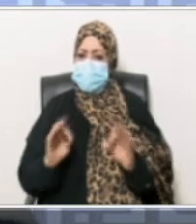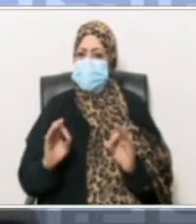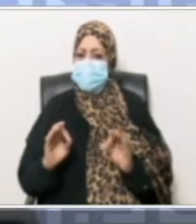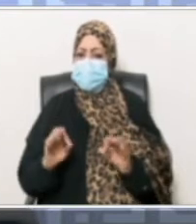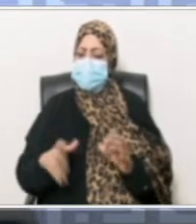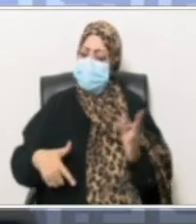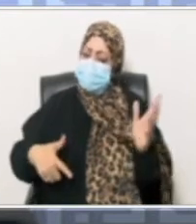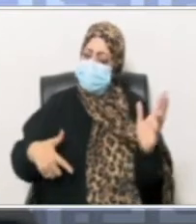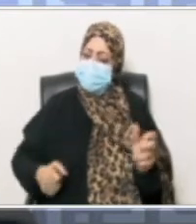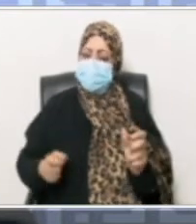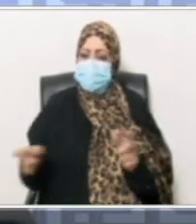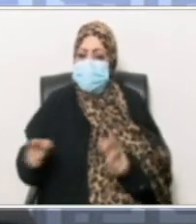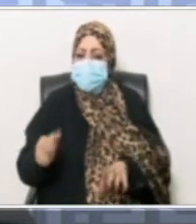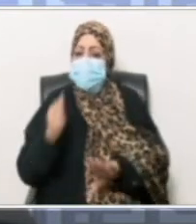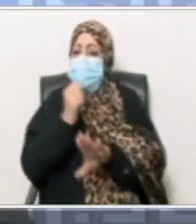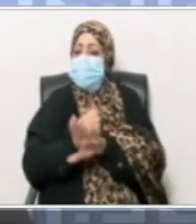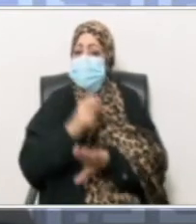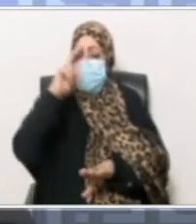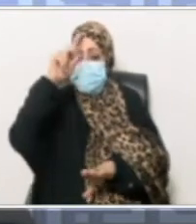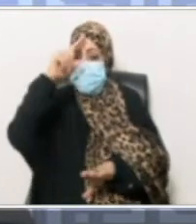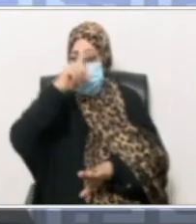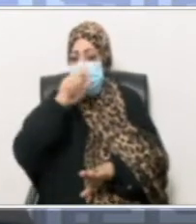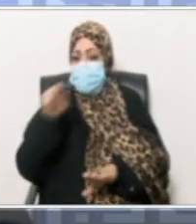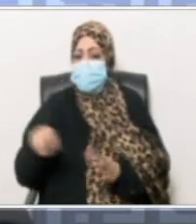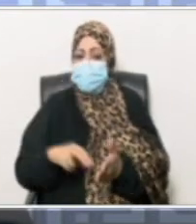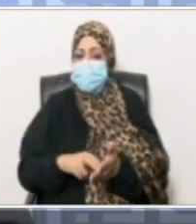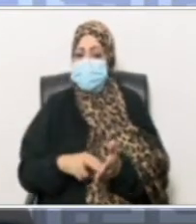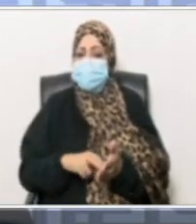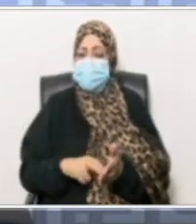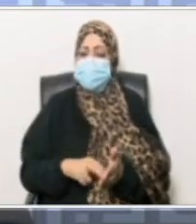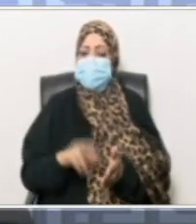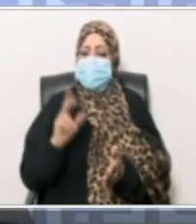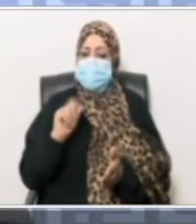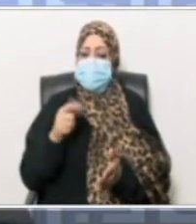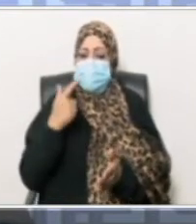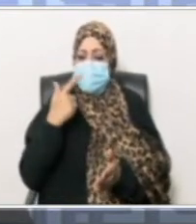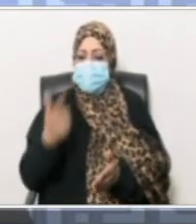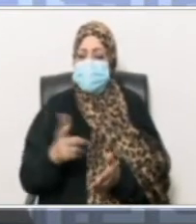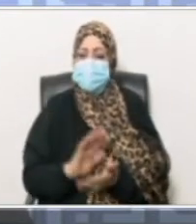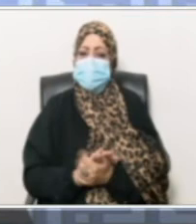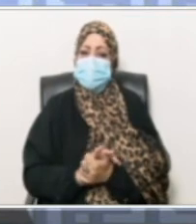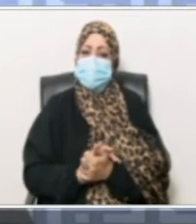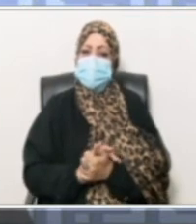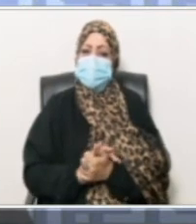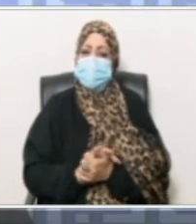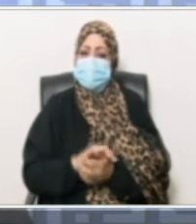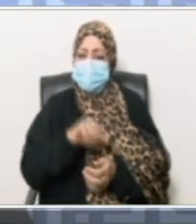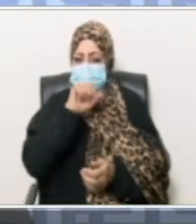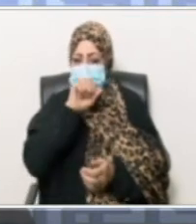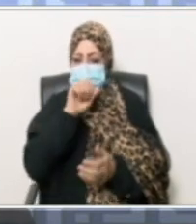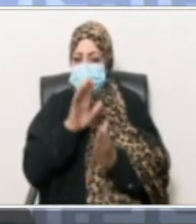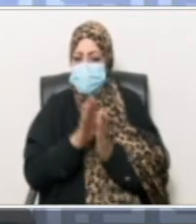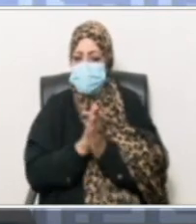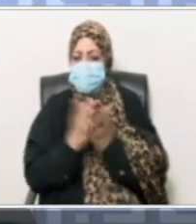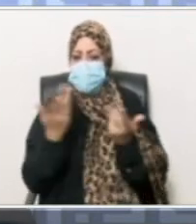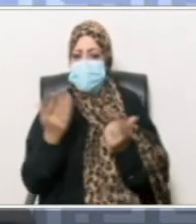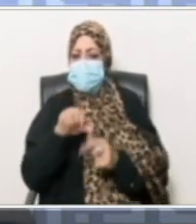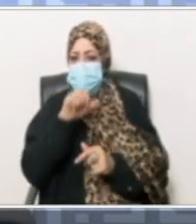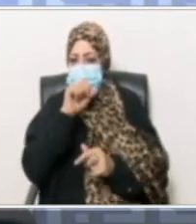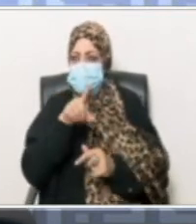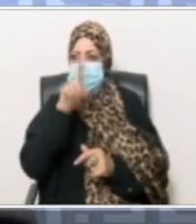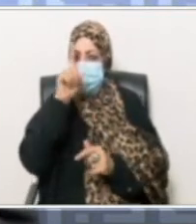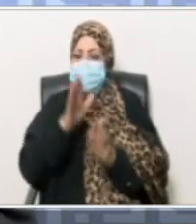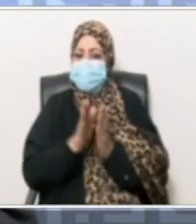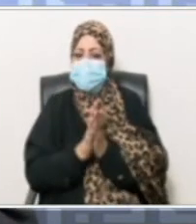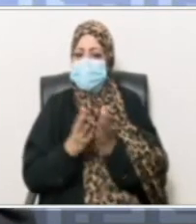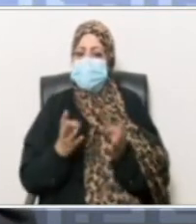هذا كلام الناس لولا يقولك سبب على الكلب، كانك بدي الرقية ندير لك رقية. يقول هالتسبيب الناس لولا يقولك ندير لك رقية. ليش الرقية؟